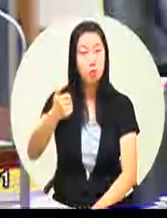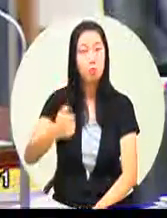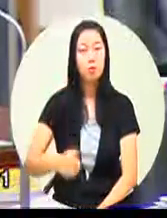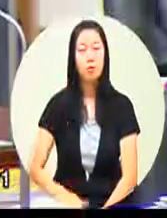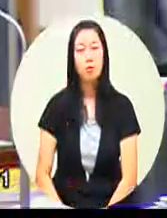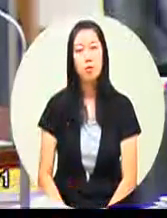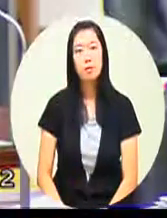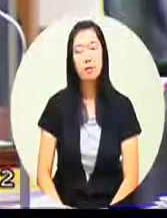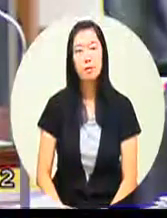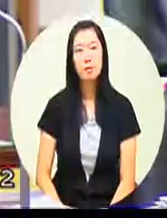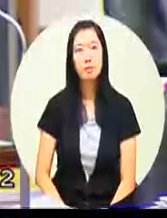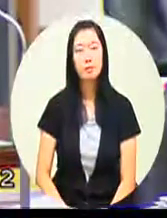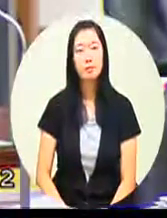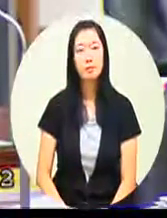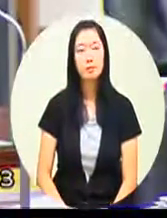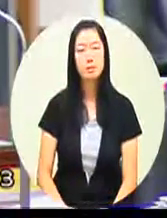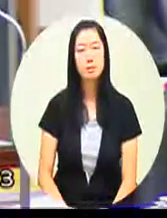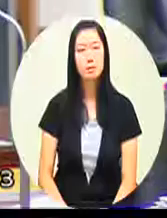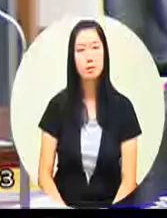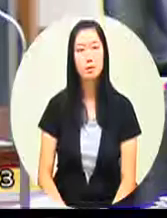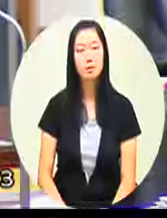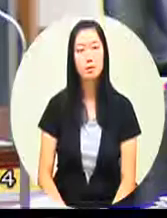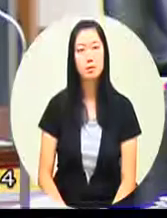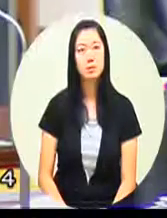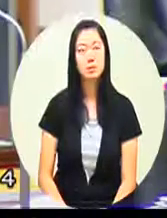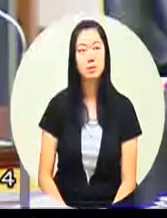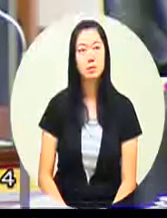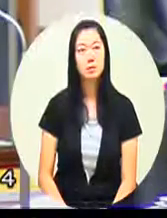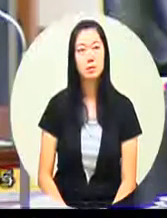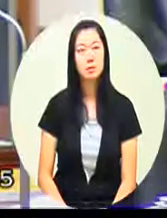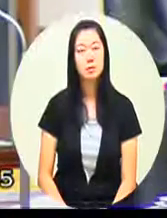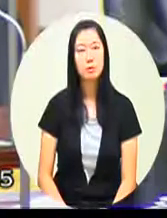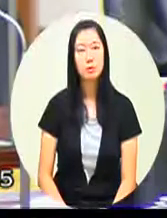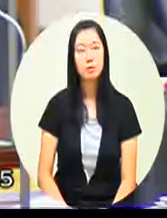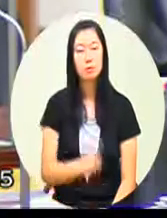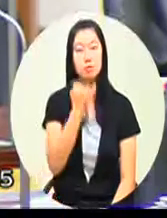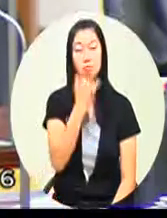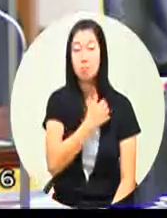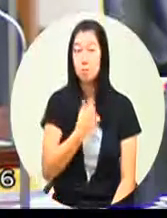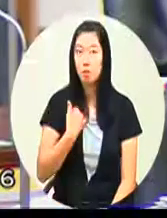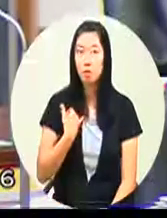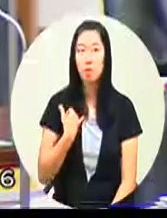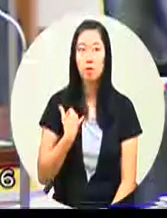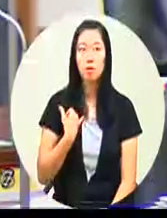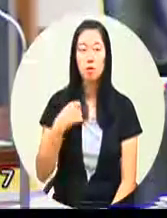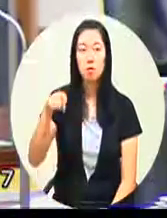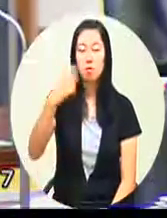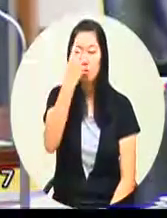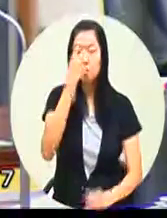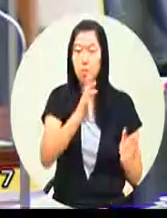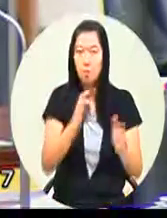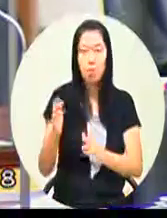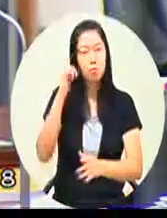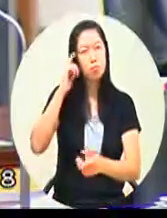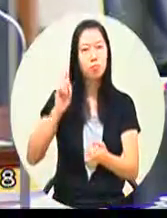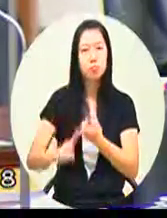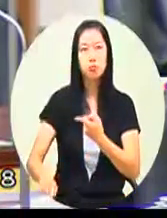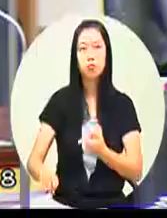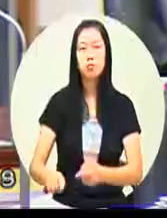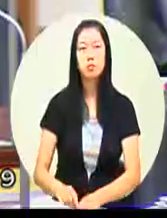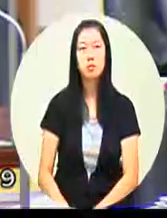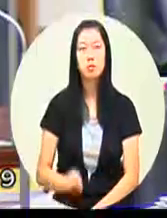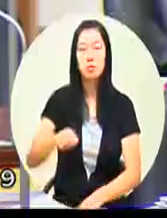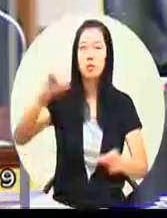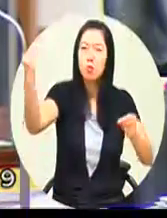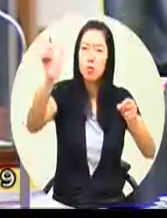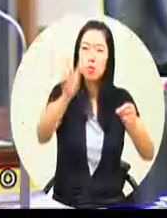250只的收容数量，只是说那一天可能是我们在管理上不当吧。台风天